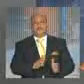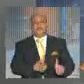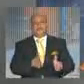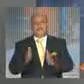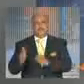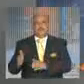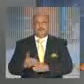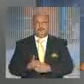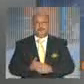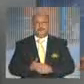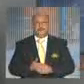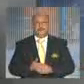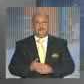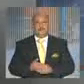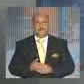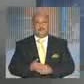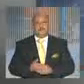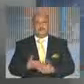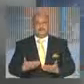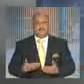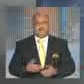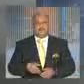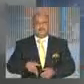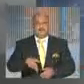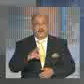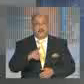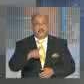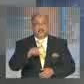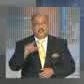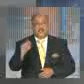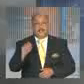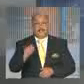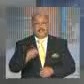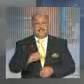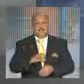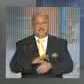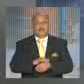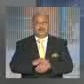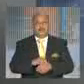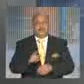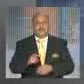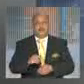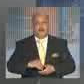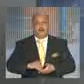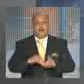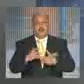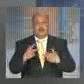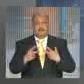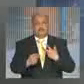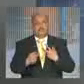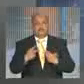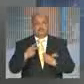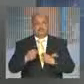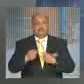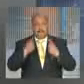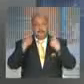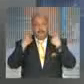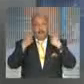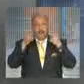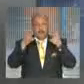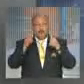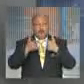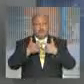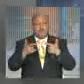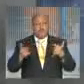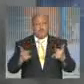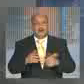يشارك أكثر من 20 طبيبا بيطريا في حملة لتلقيح قطعان الماشية ضد مرض الحمى القلاعية. الحملة ما تزال متواصلة